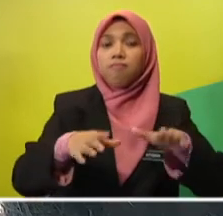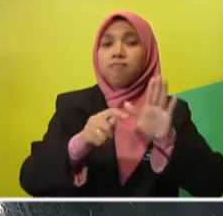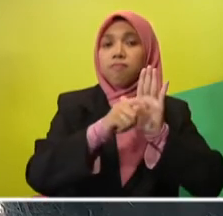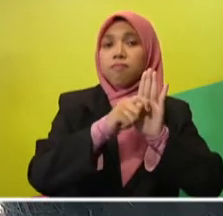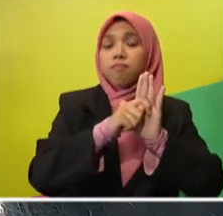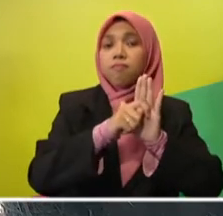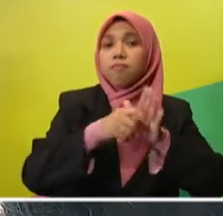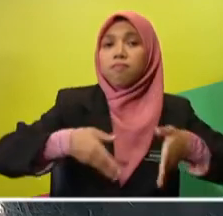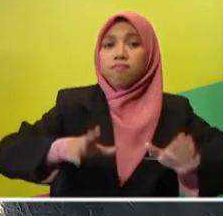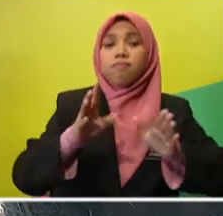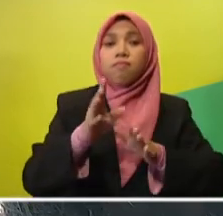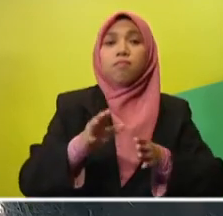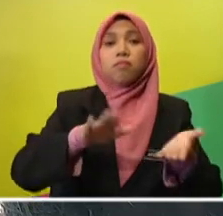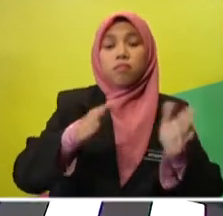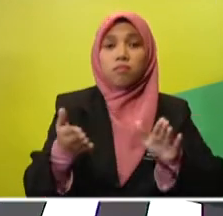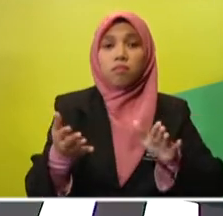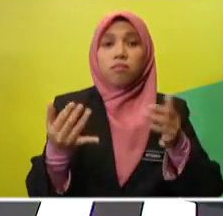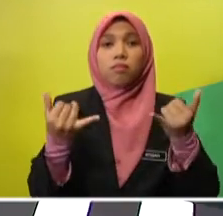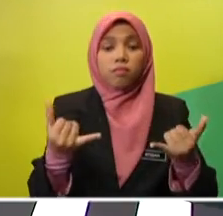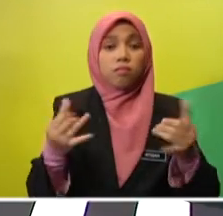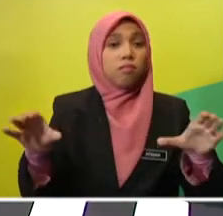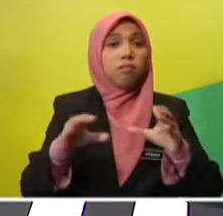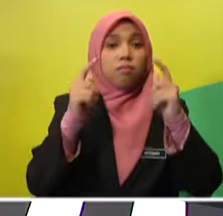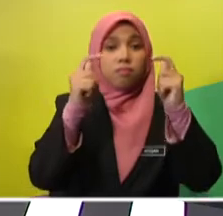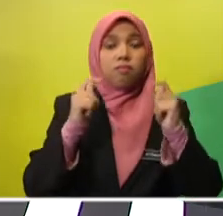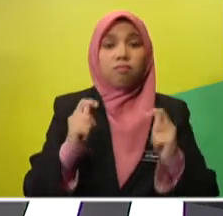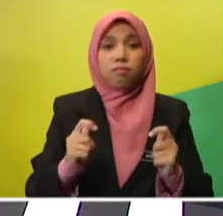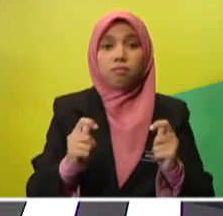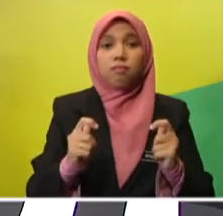melakukan teknik patah balik.